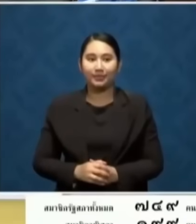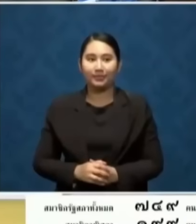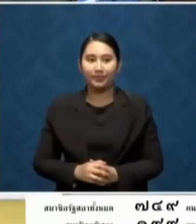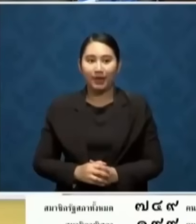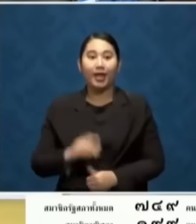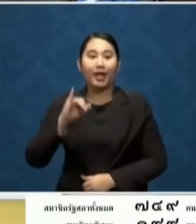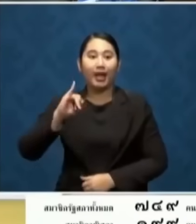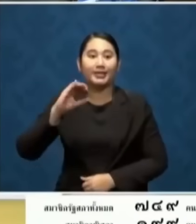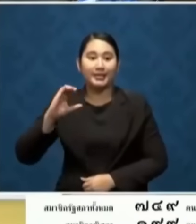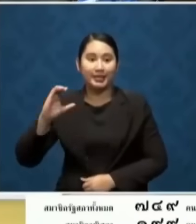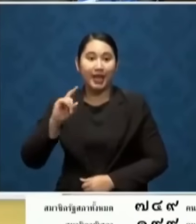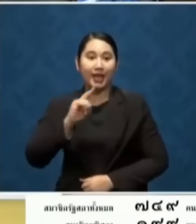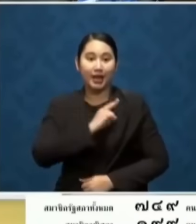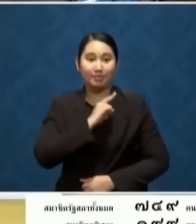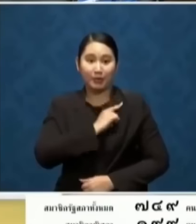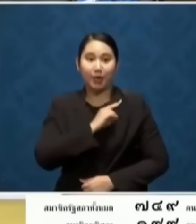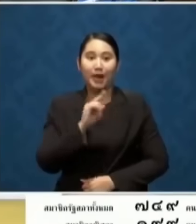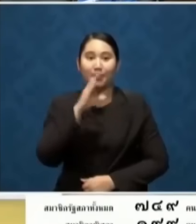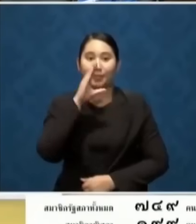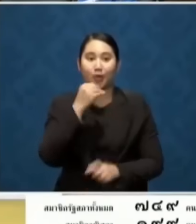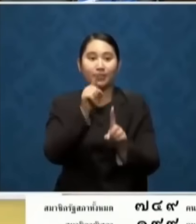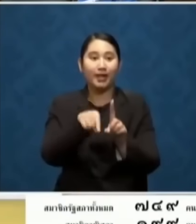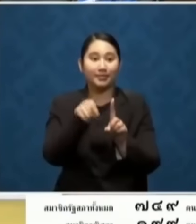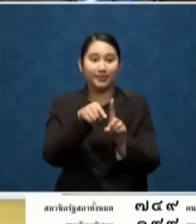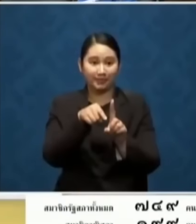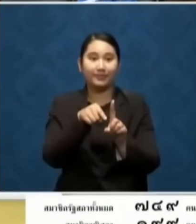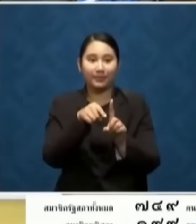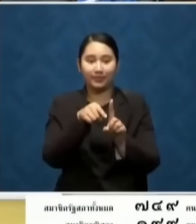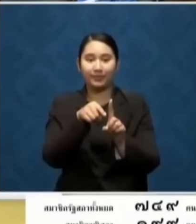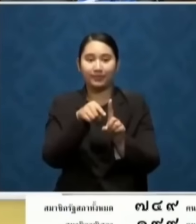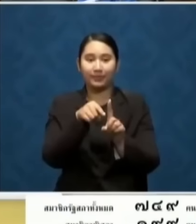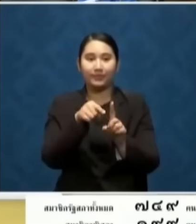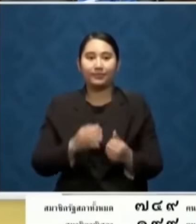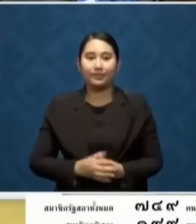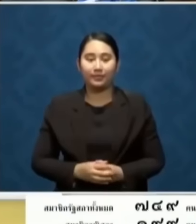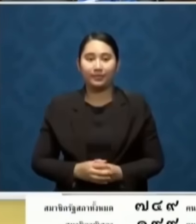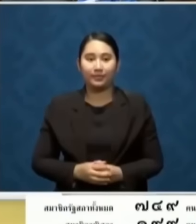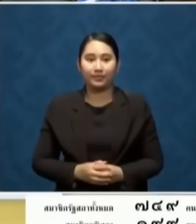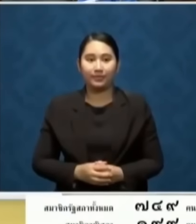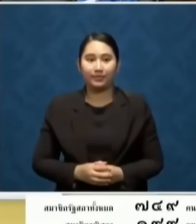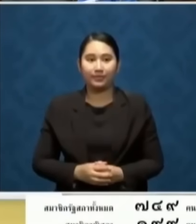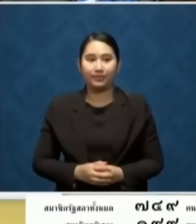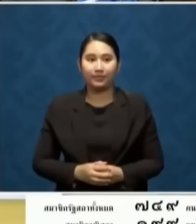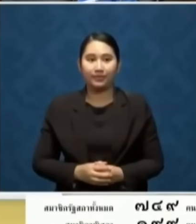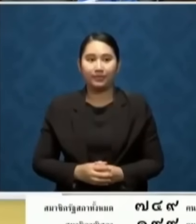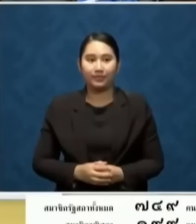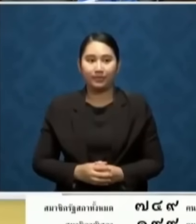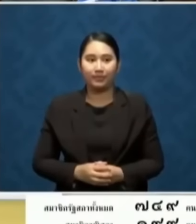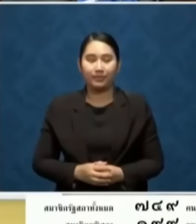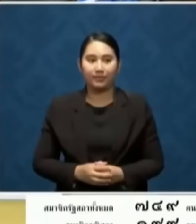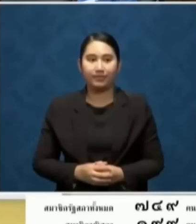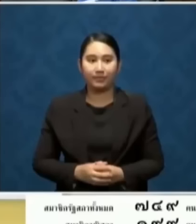ดกับประเทศมาเลเซียมีปัญหาความเหลื่อมล้ำปัญหาความยากจนเป็นพื้นที่ที่ทำให้เกิดปัญหายาเสพติดและน้ำมันเ